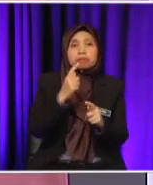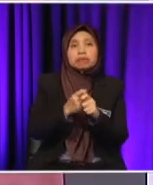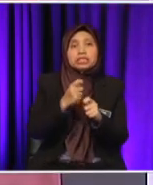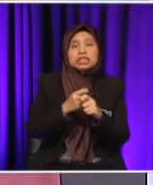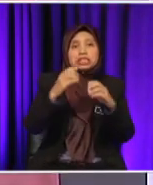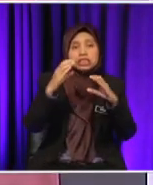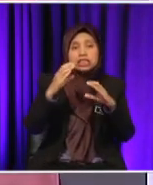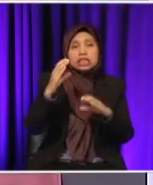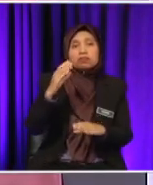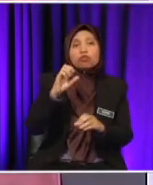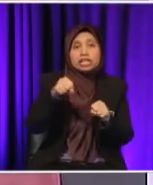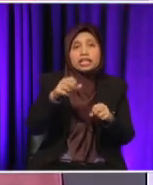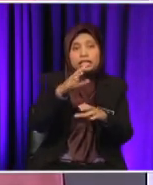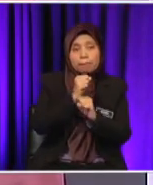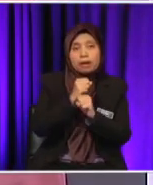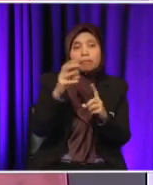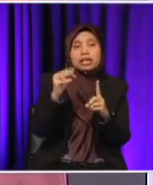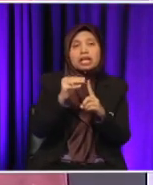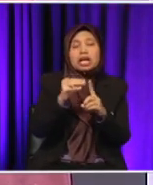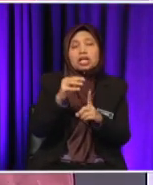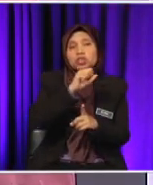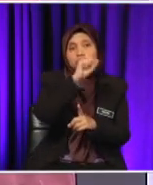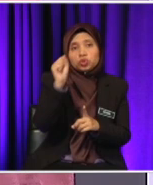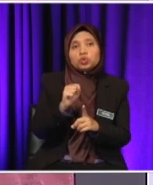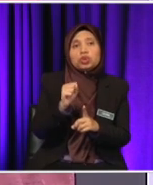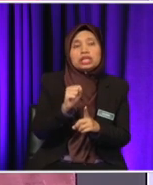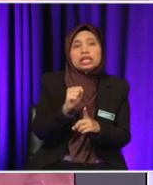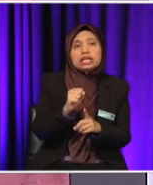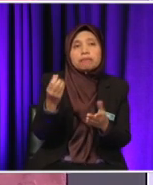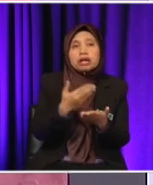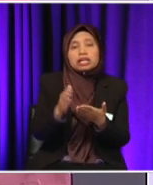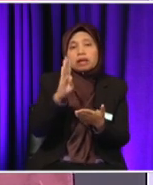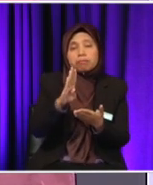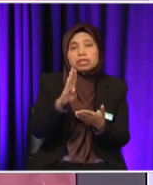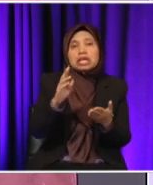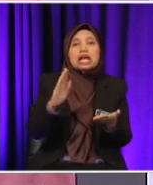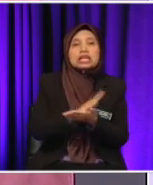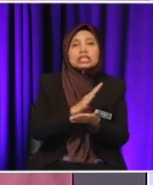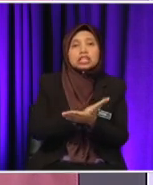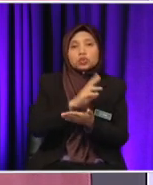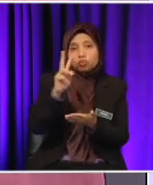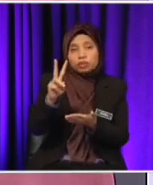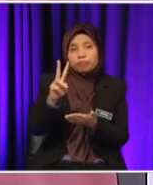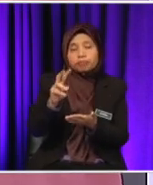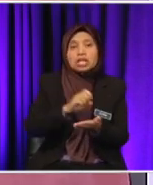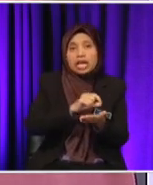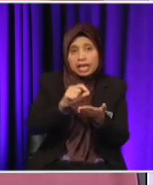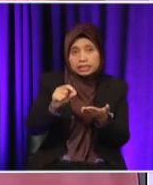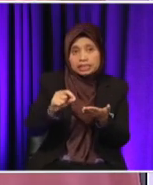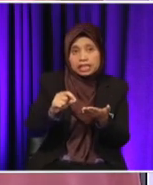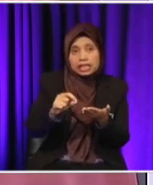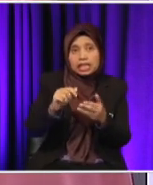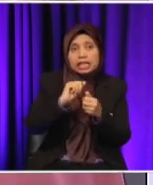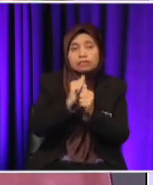jugalah masuk boleh dapat makan memang biasanya dalam soalan bahagiambi kertas 2 isi adaptasi